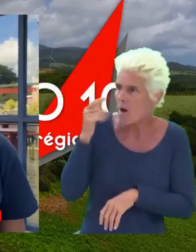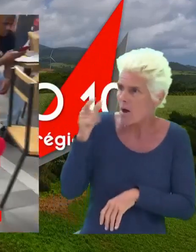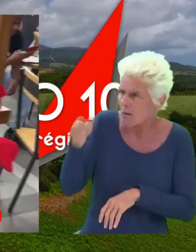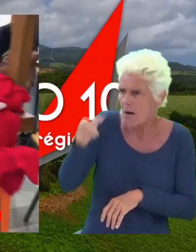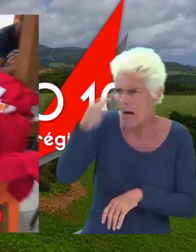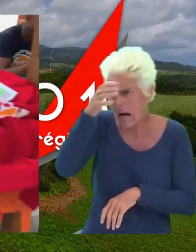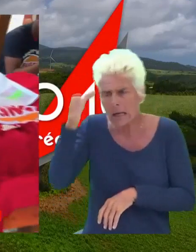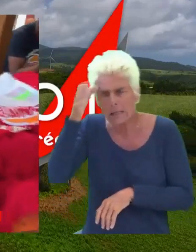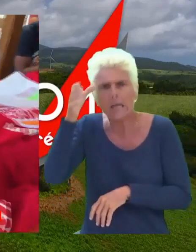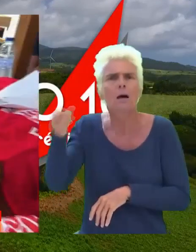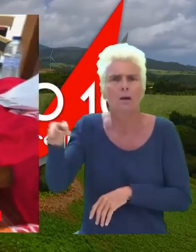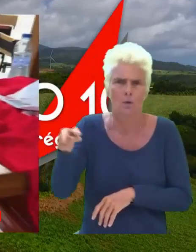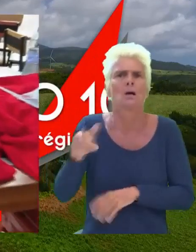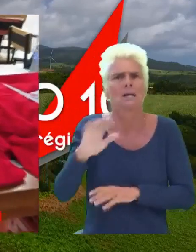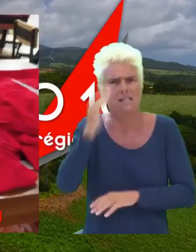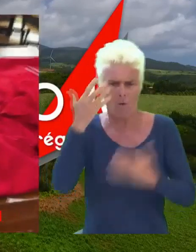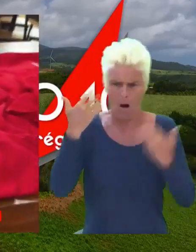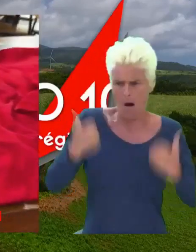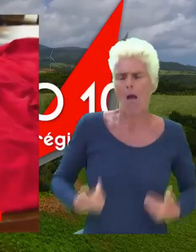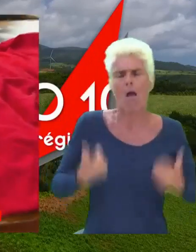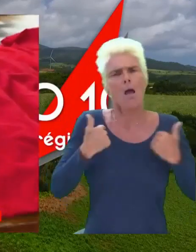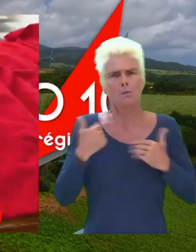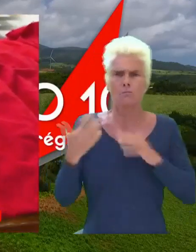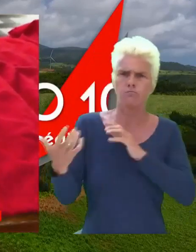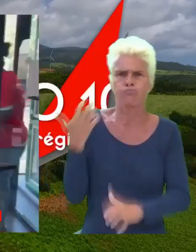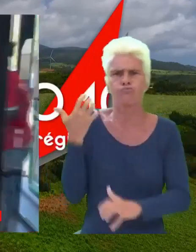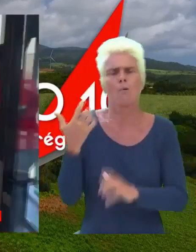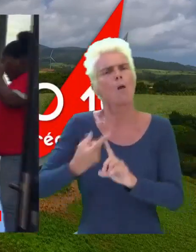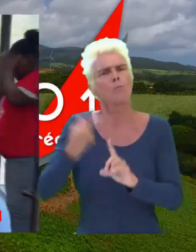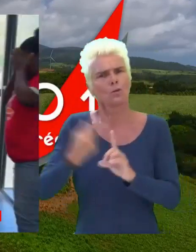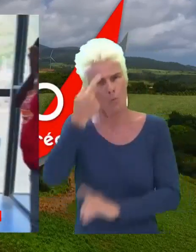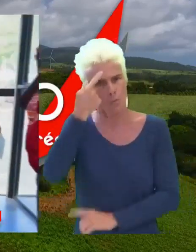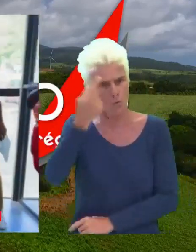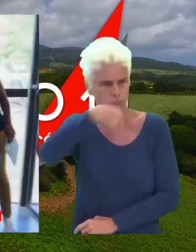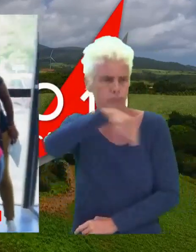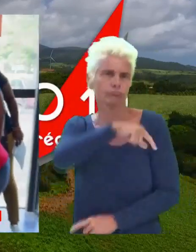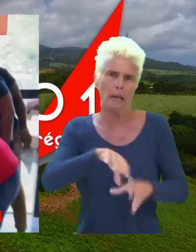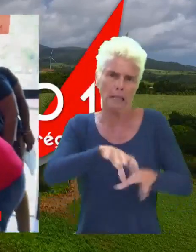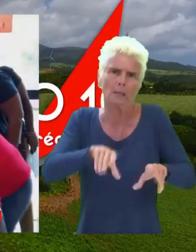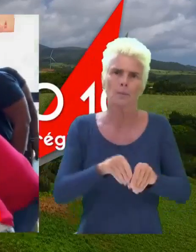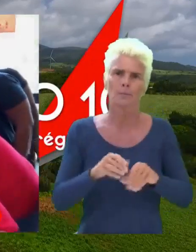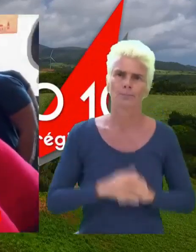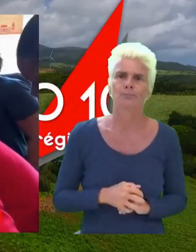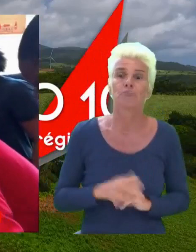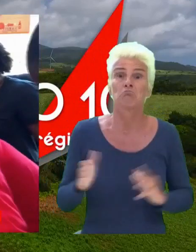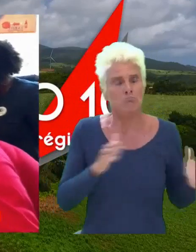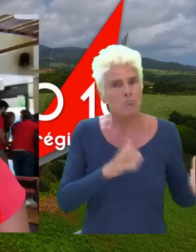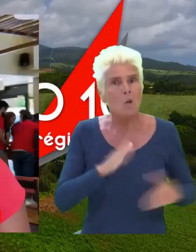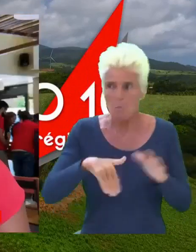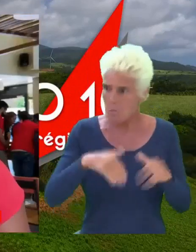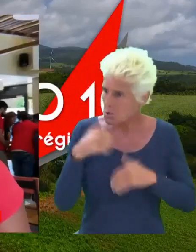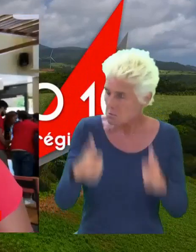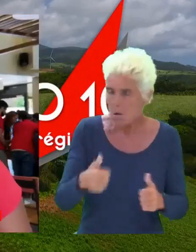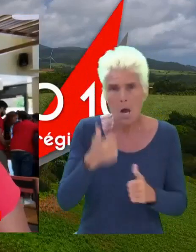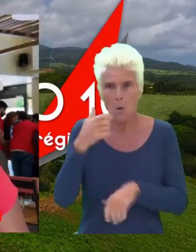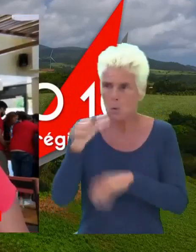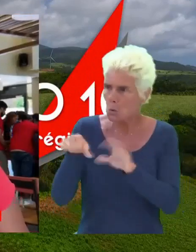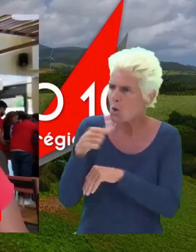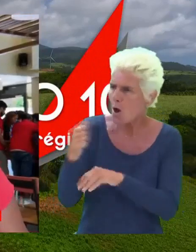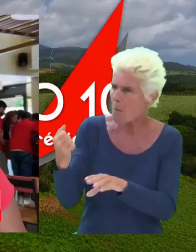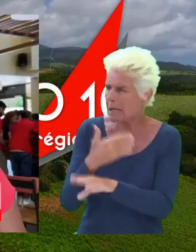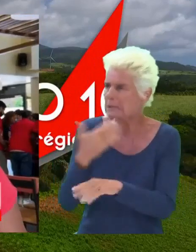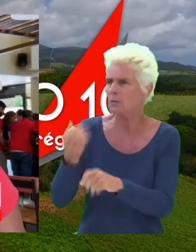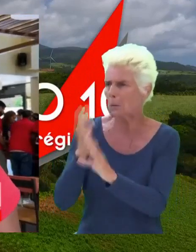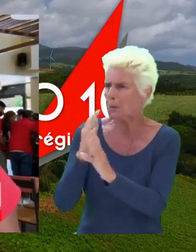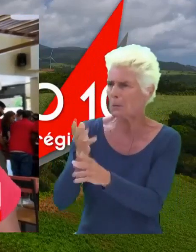caractère parce que c'est vraiment le savoir être qui est véritablement important pour nous alors ça a fonctionné on a pu voir les candidats pendant 1 heure et la spécialité du coup